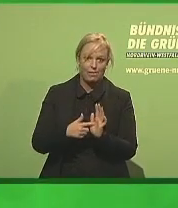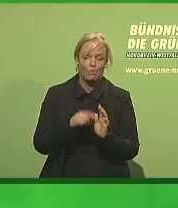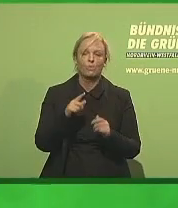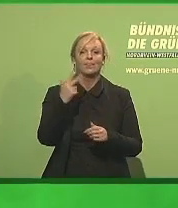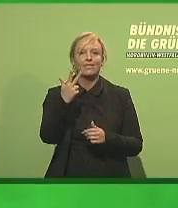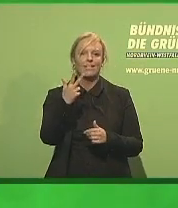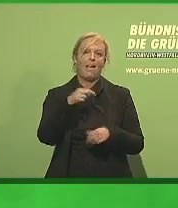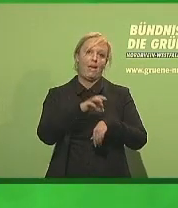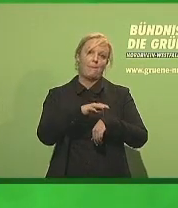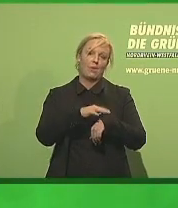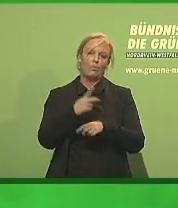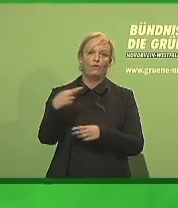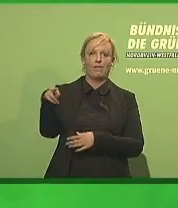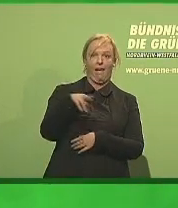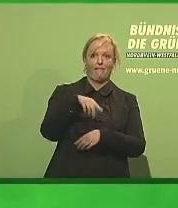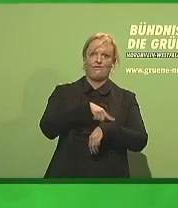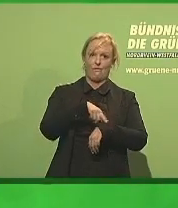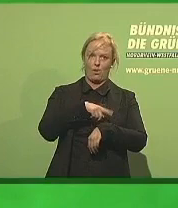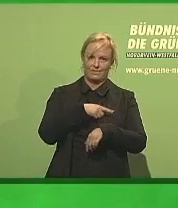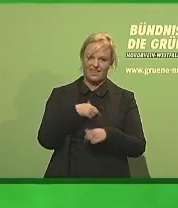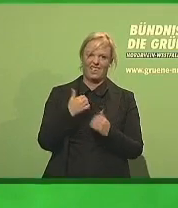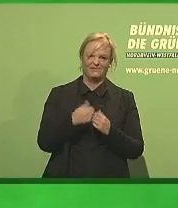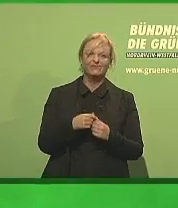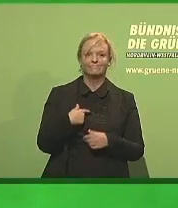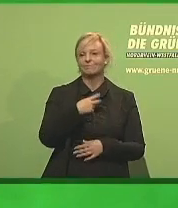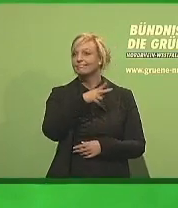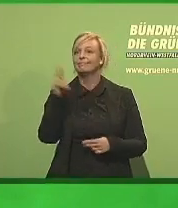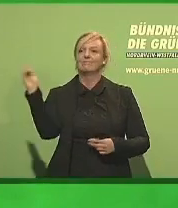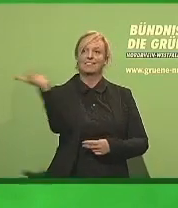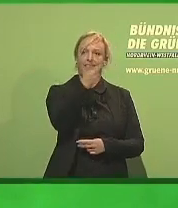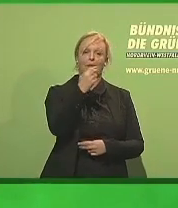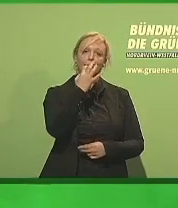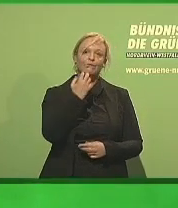Antwortzeit anzuschließen, sodass alle gleich behandelt werden.